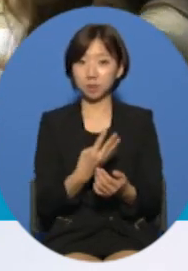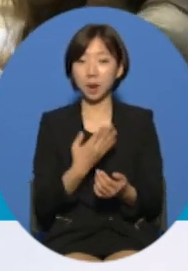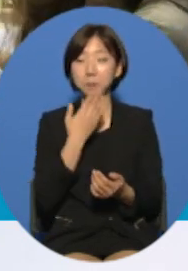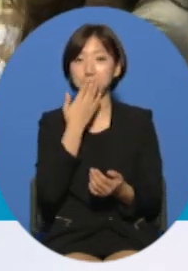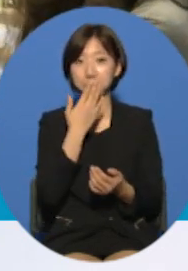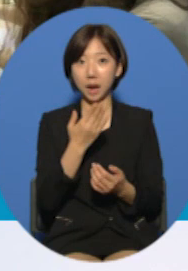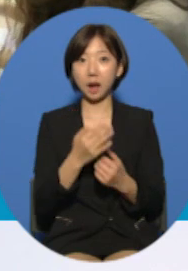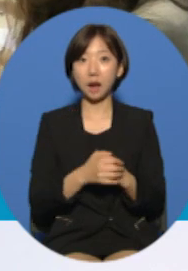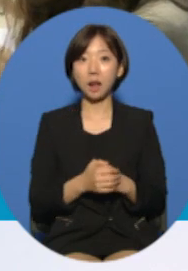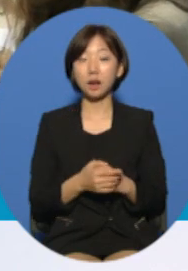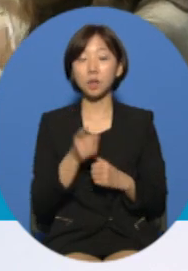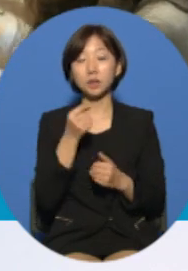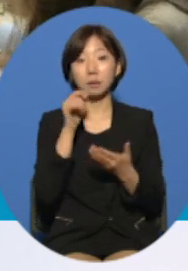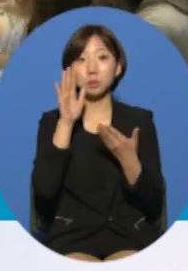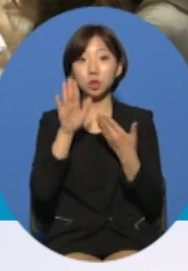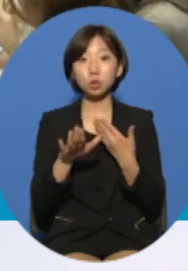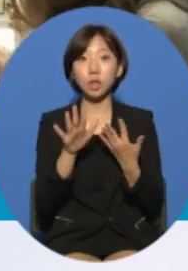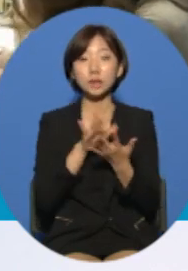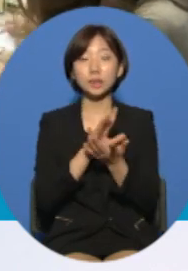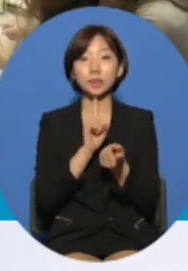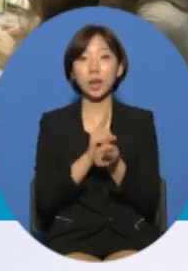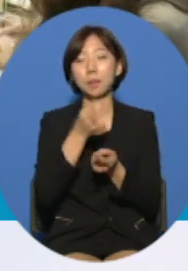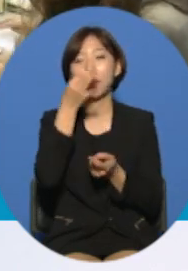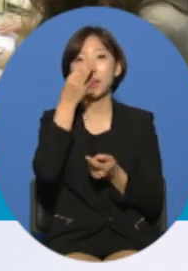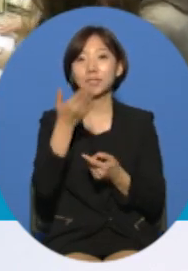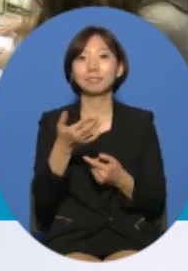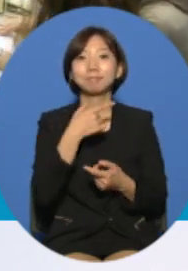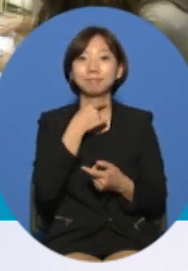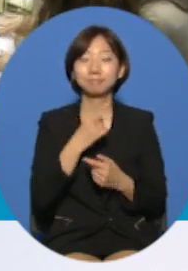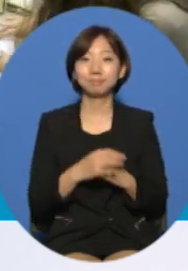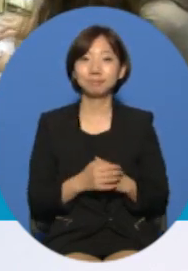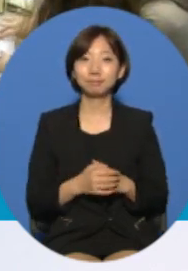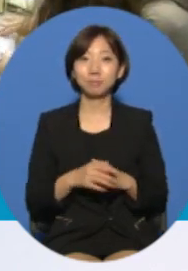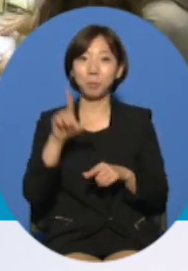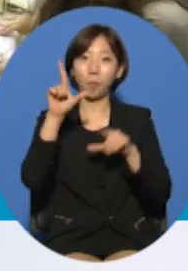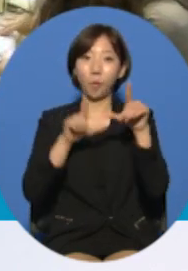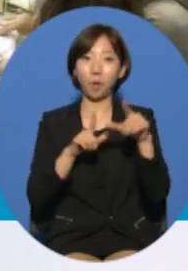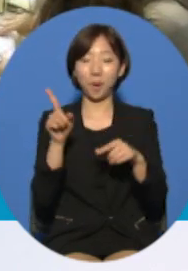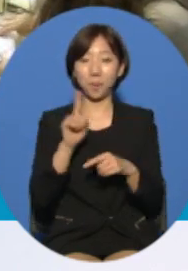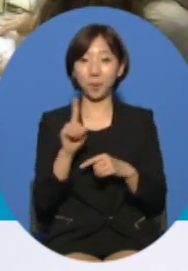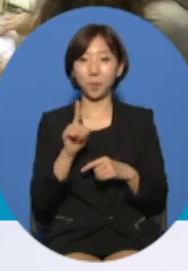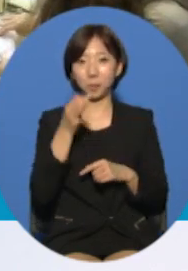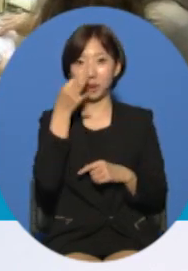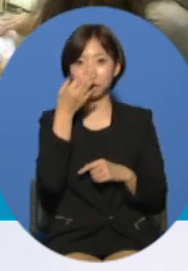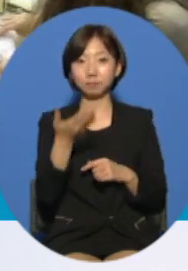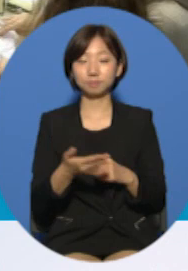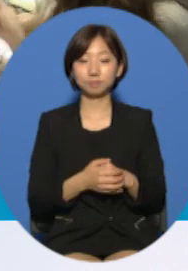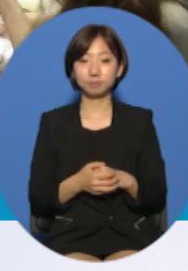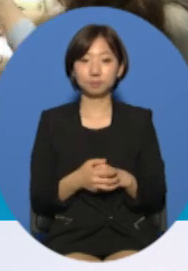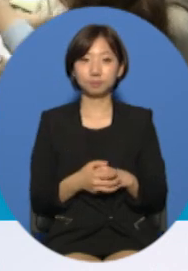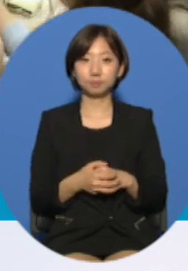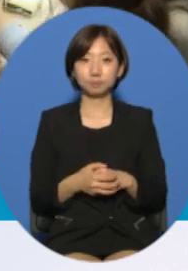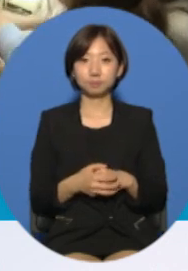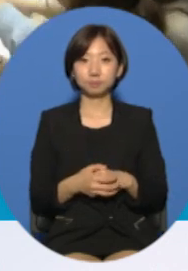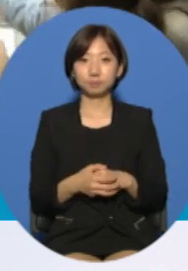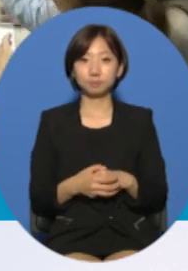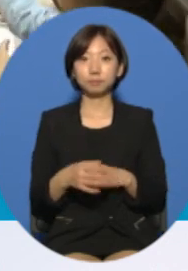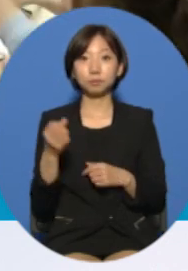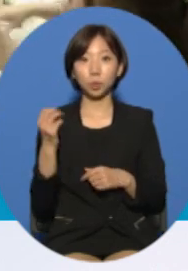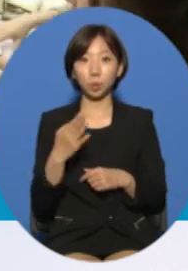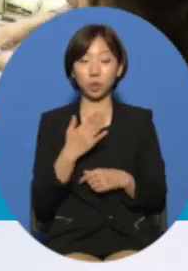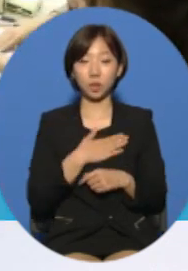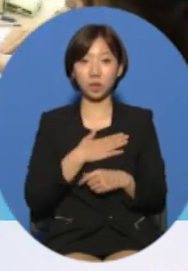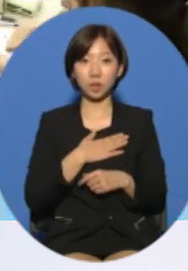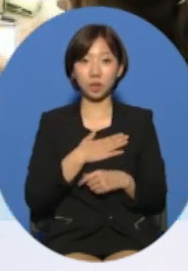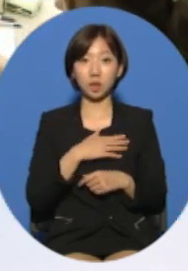그렇죠. 그걸 저희가 잠시 후에 직접 한번 보여드리겠습니다. 예, 예. 네, 어떤 알겠습니다. 투표 용구들이 있는지도 예, 예. 보여드리겠습니다. 예. 그렇군요. 자, 그리고 본인의 이제